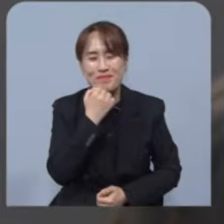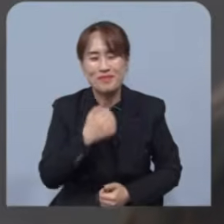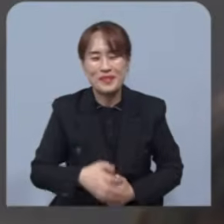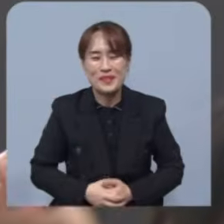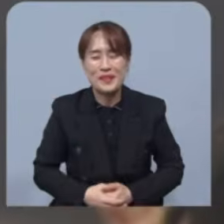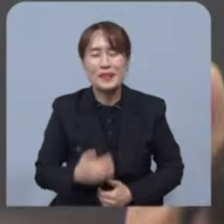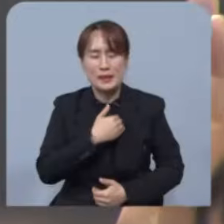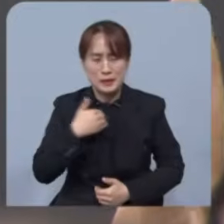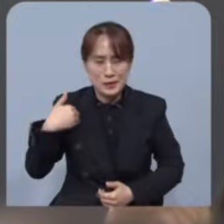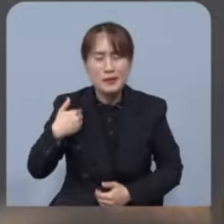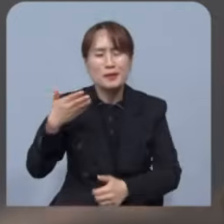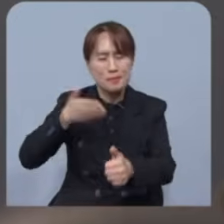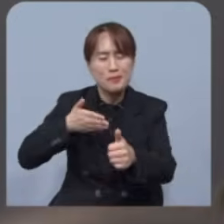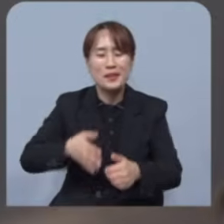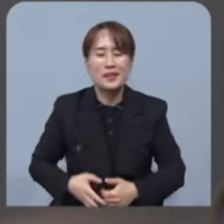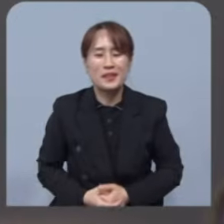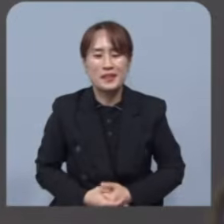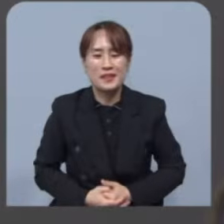자신 있게.